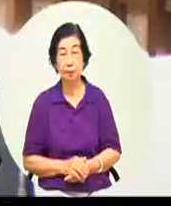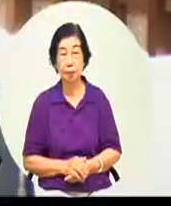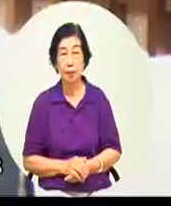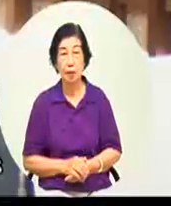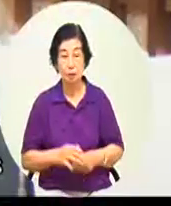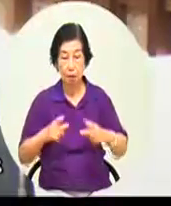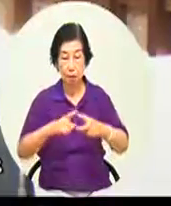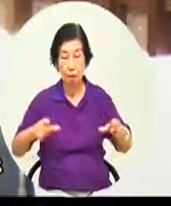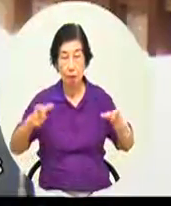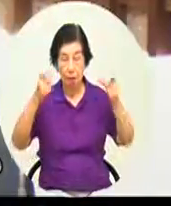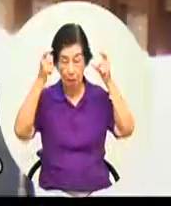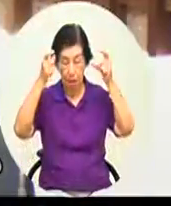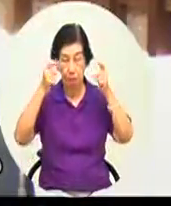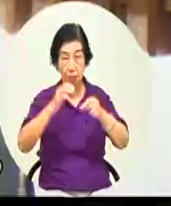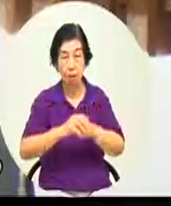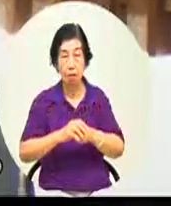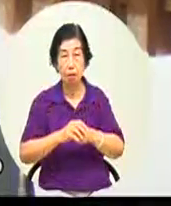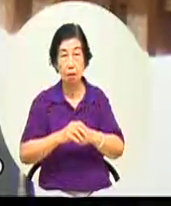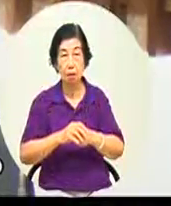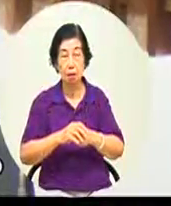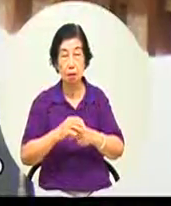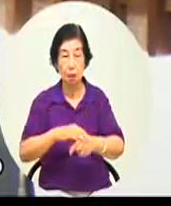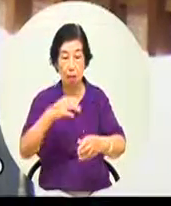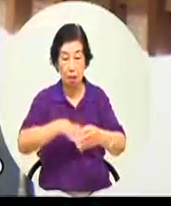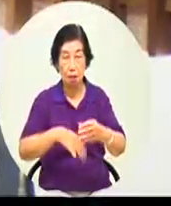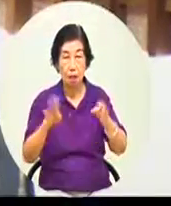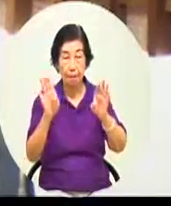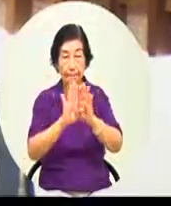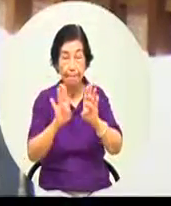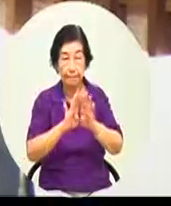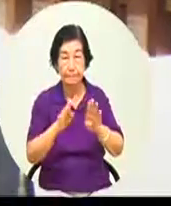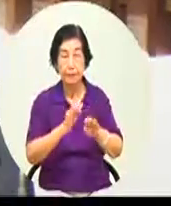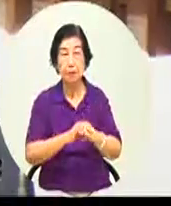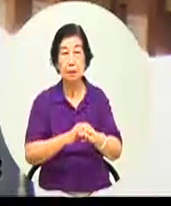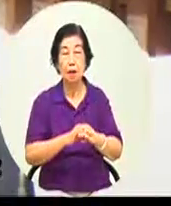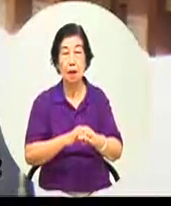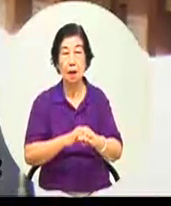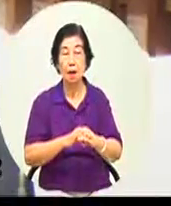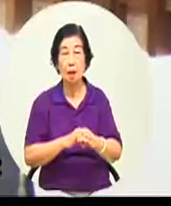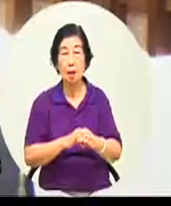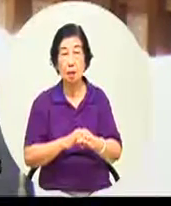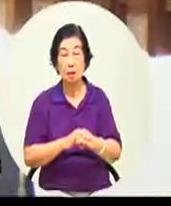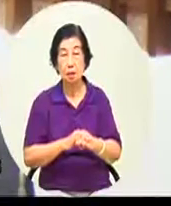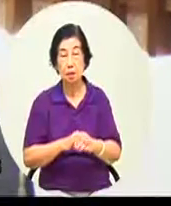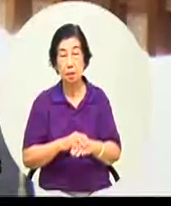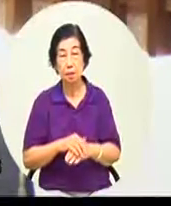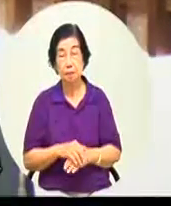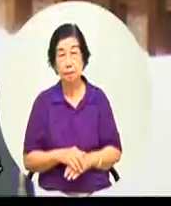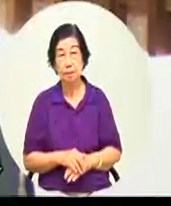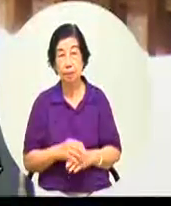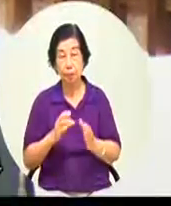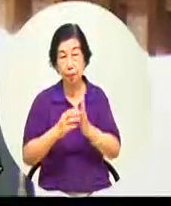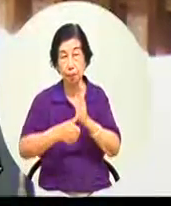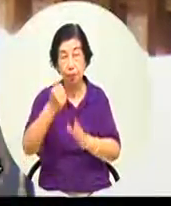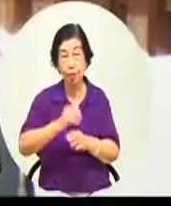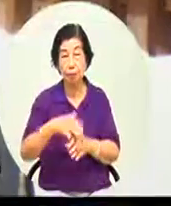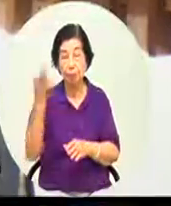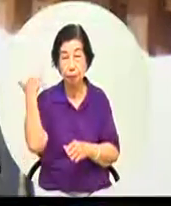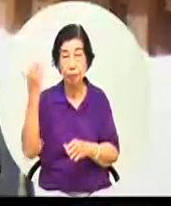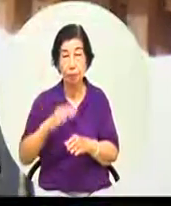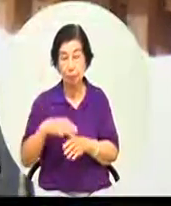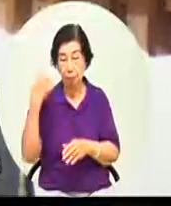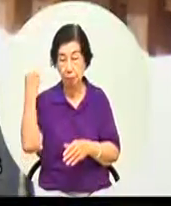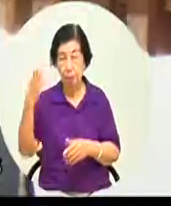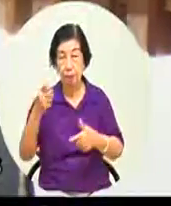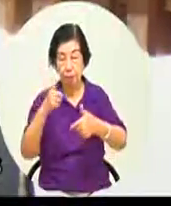市的那个内美兰纳入大生活圈啦、啊，吼、哦，啊，局长顶回有报告过，会对这个迄、那个新华啦，吼、哦，对遐